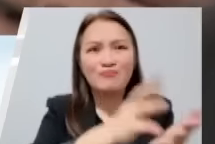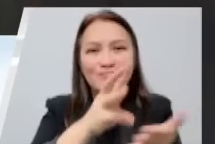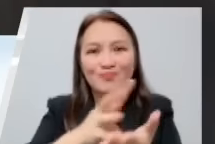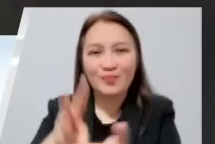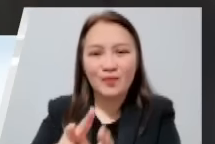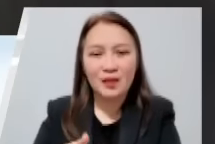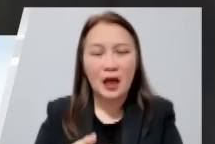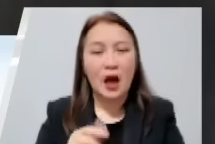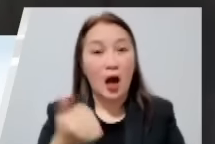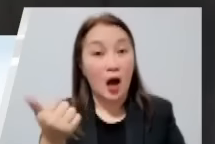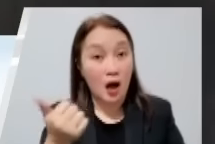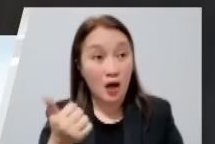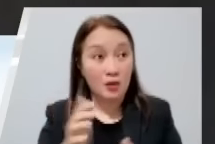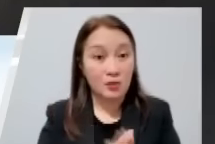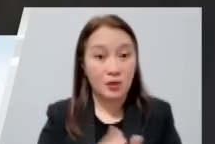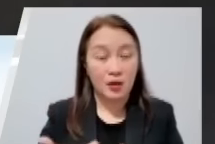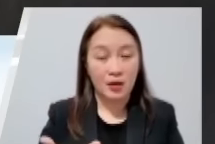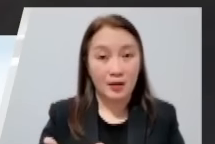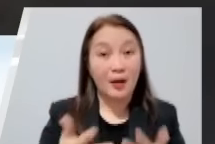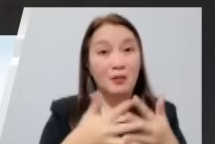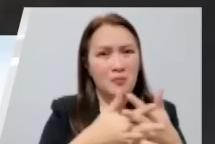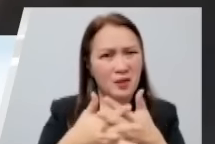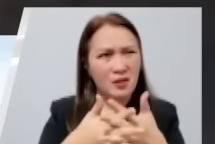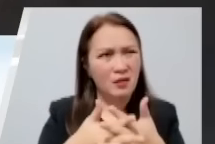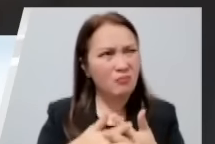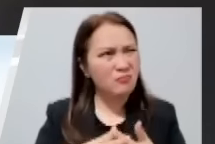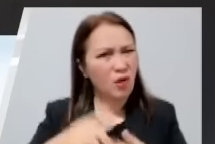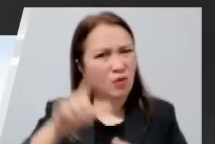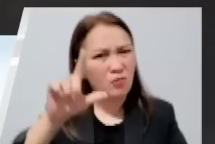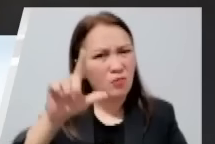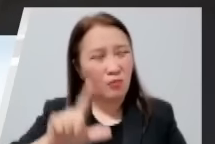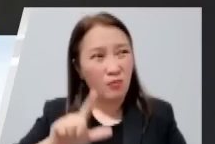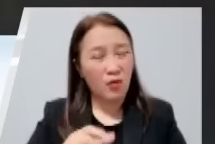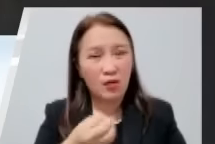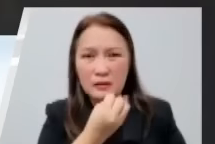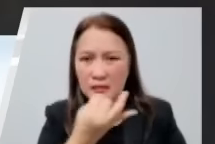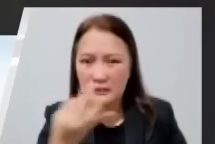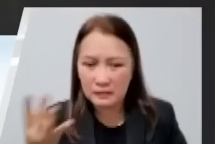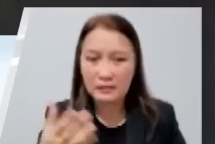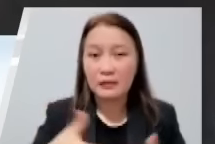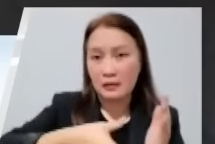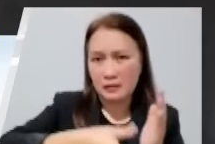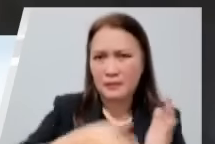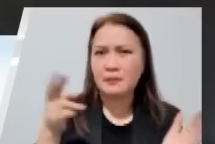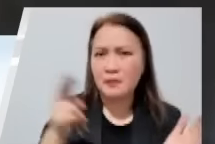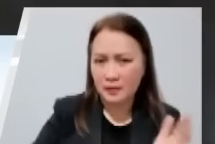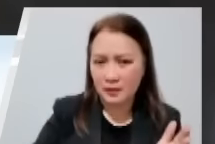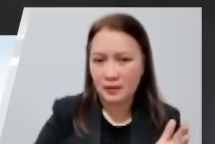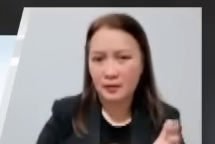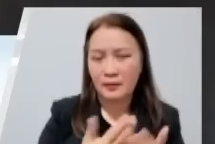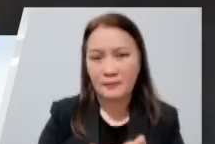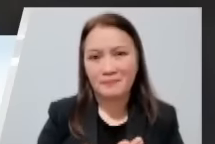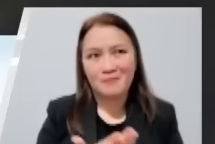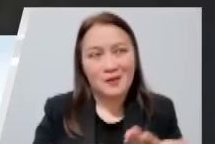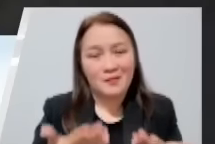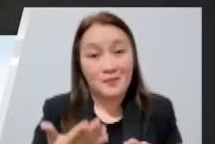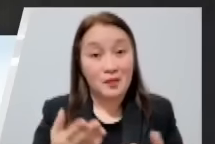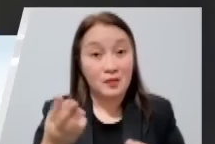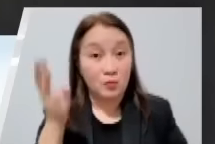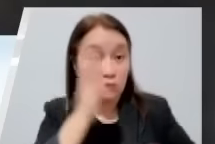citizenship, katulad sa Amerika, medyo mababa ang bilang ng mga botante na nagpaparehistro. Siguro nga, nagbabahala yung mga ilang kababayan natin, isa sa